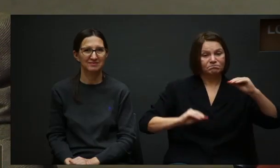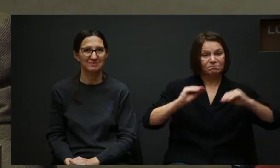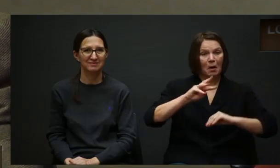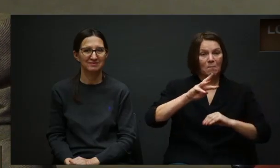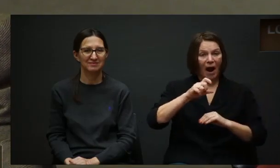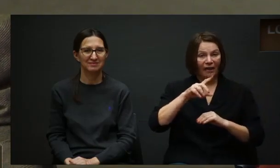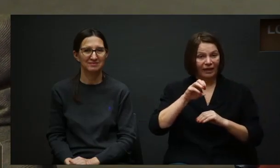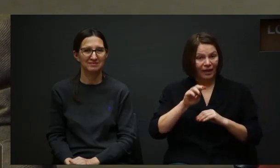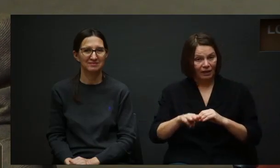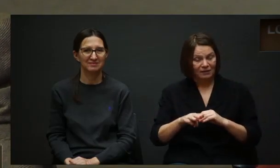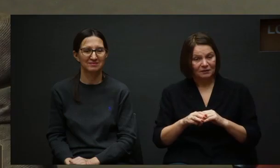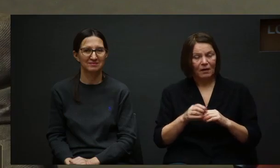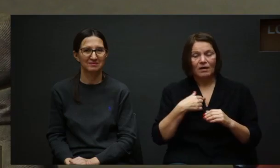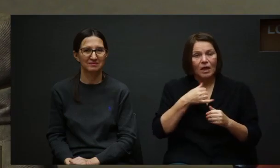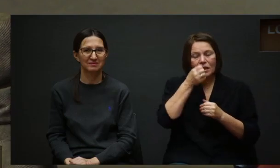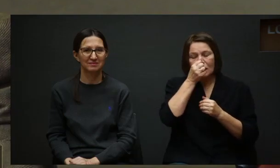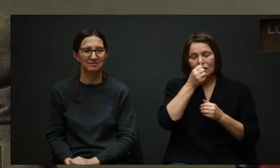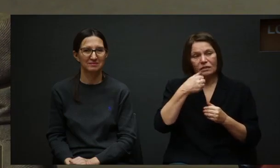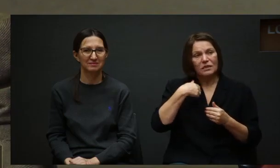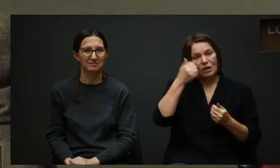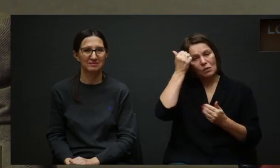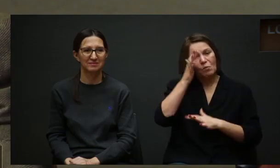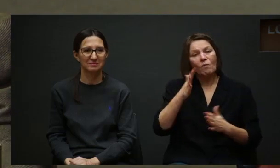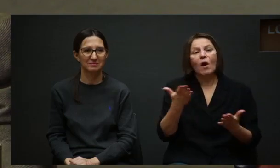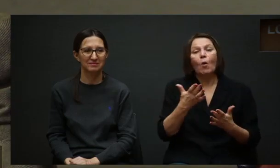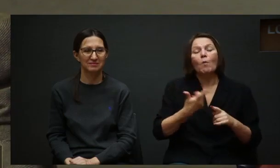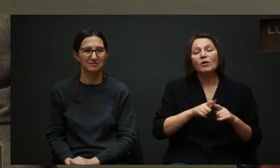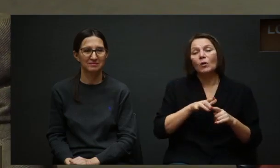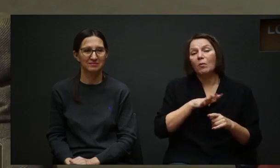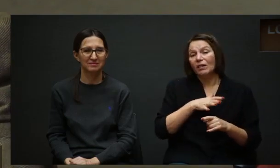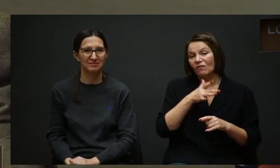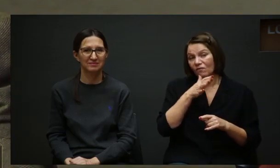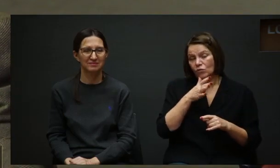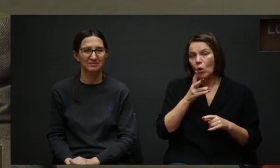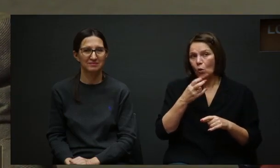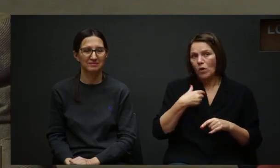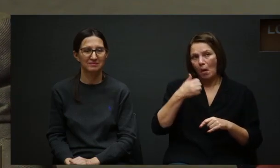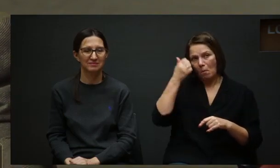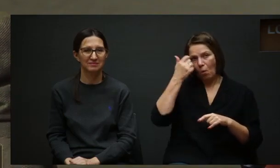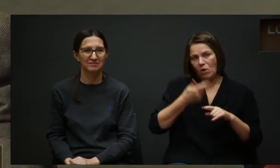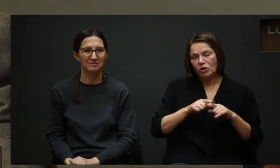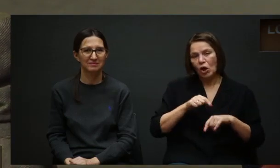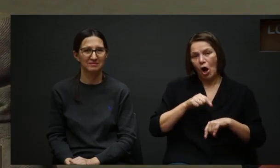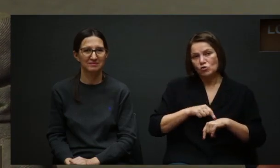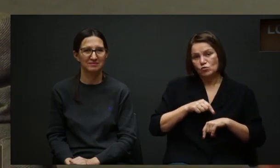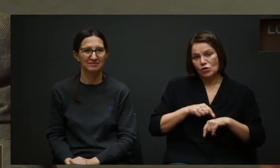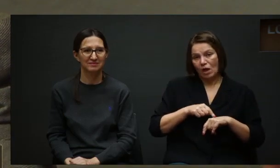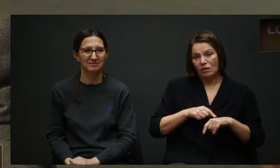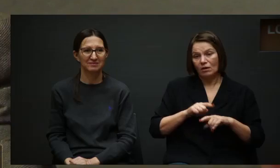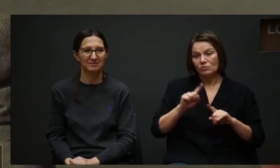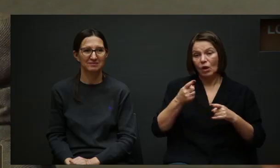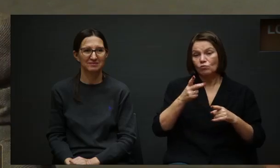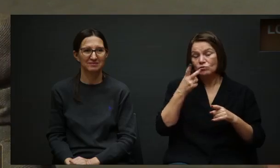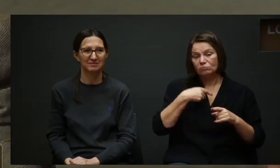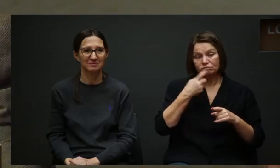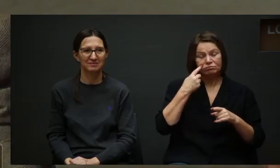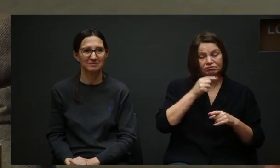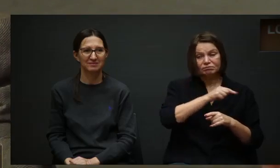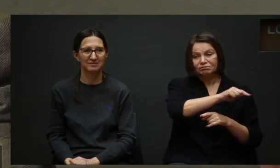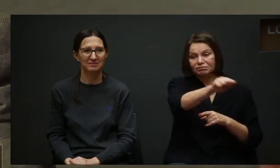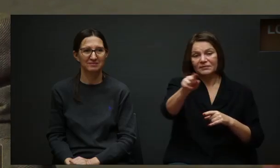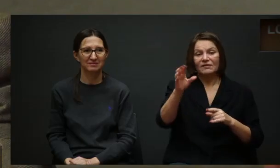я не помню, в каком возрасте, но это довольно очень хорошо, я помню само это ощущение, когда пройти негде от того, что везде стоят домики с